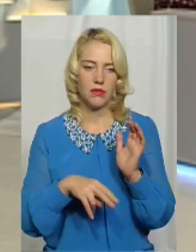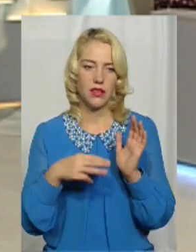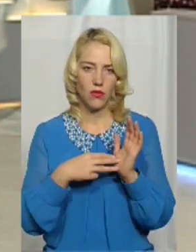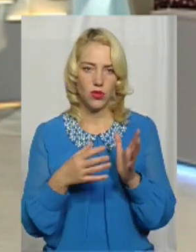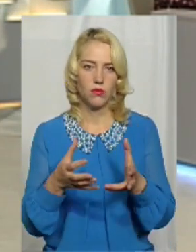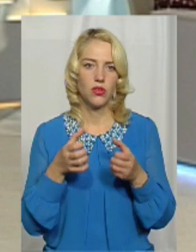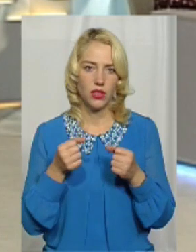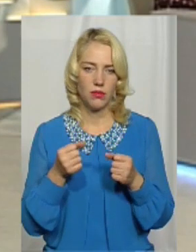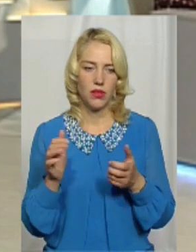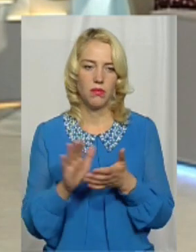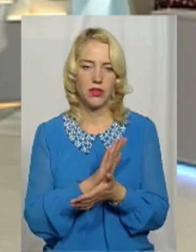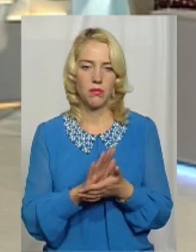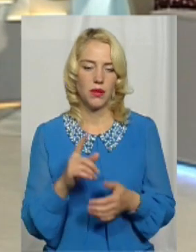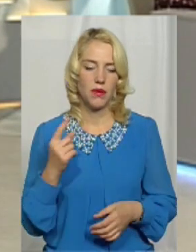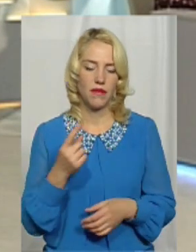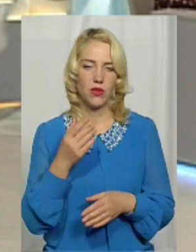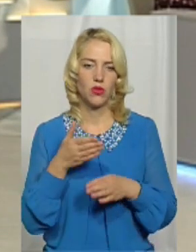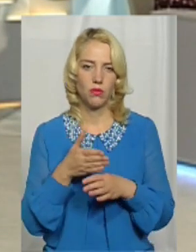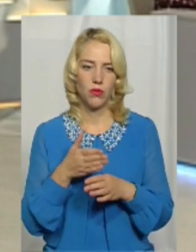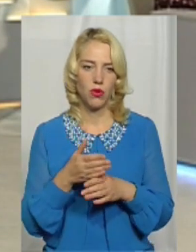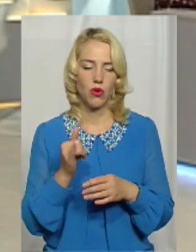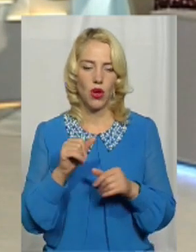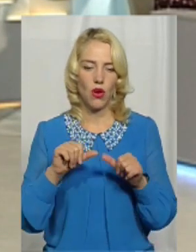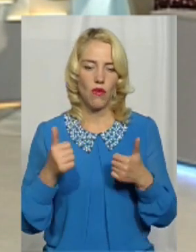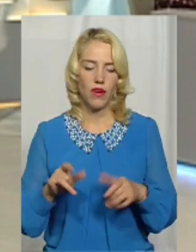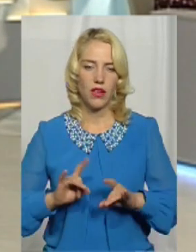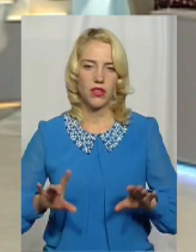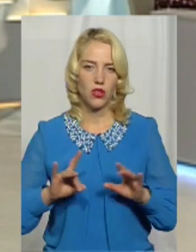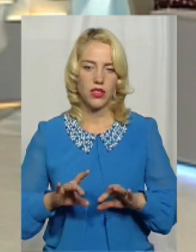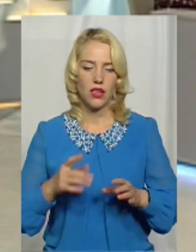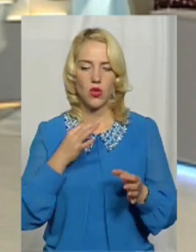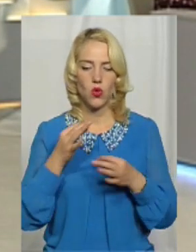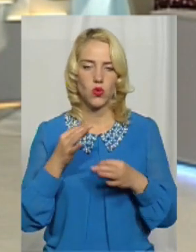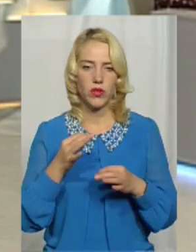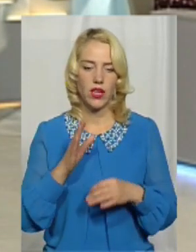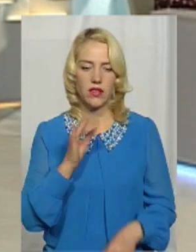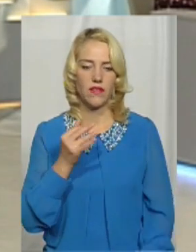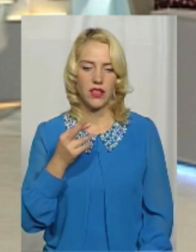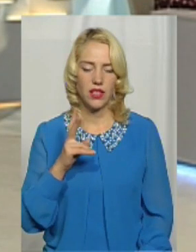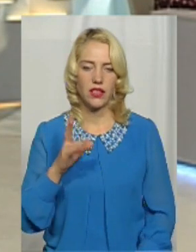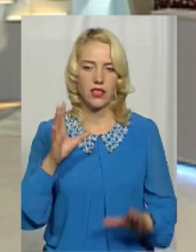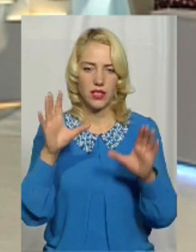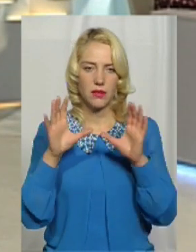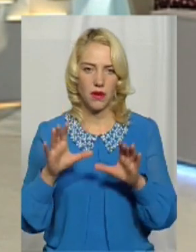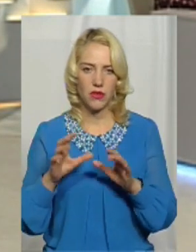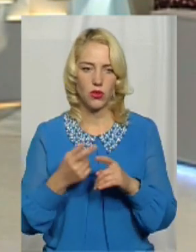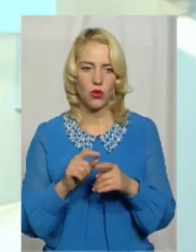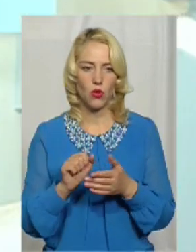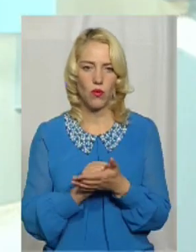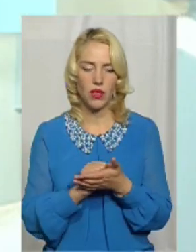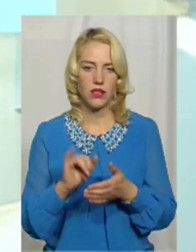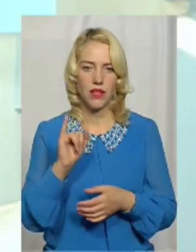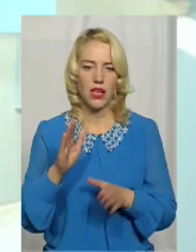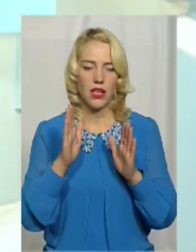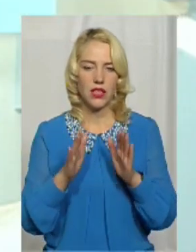22 278 отримали безоплатну первинну допомогу у вигляді роз'яснень, консультацій, витягів із нормативно-правових документів,